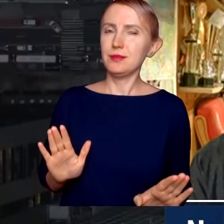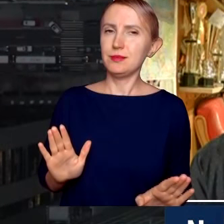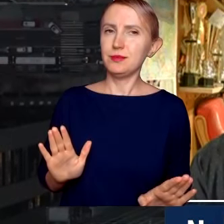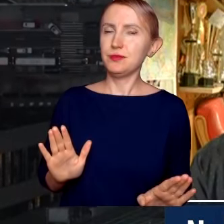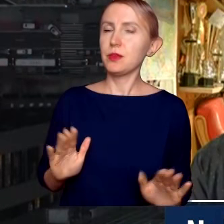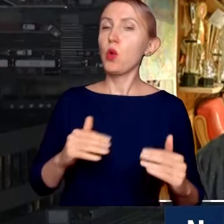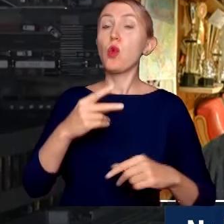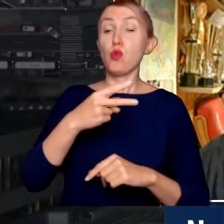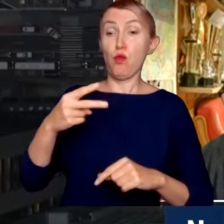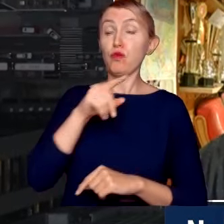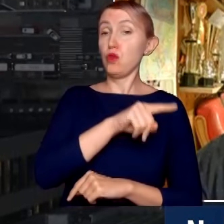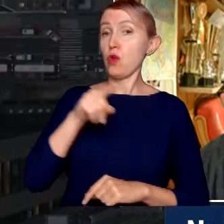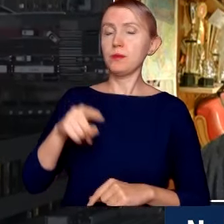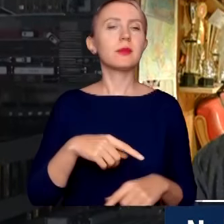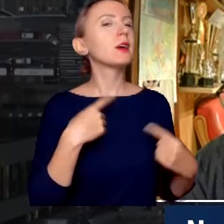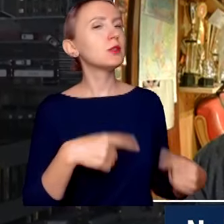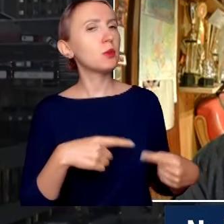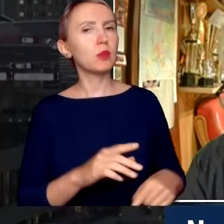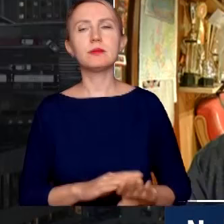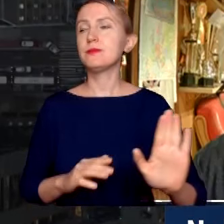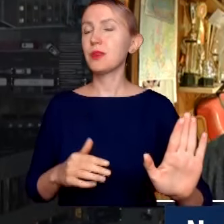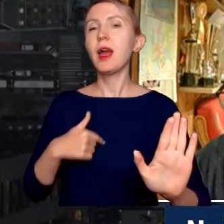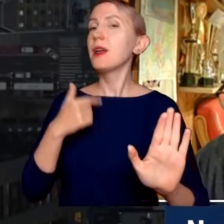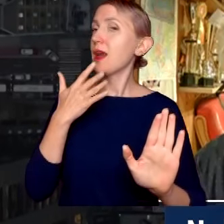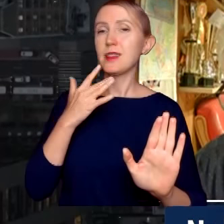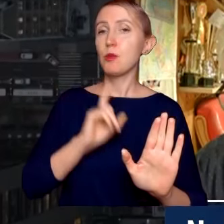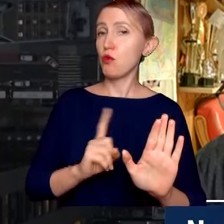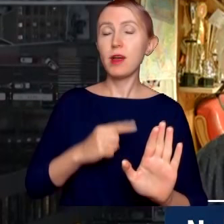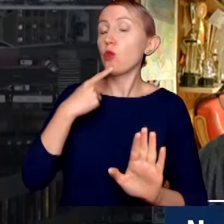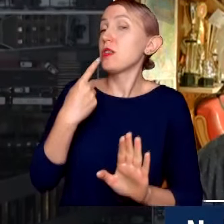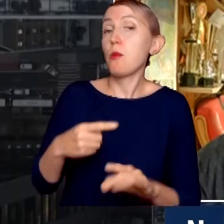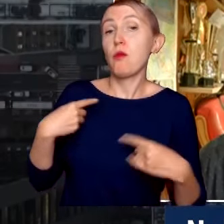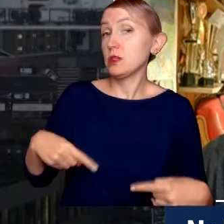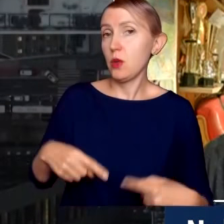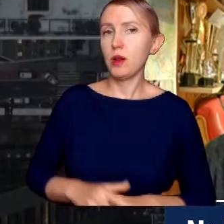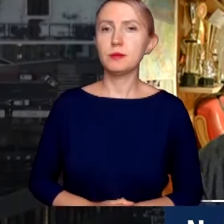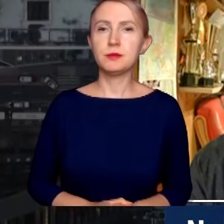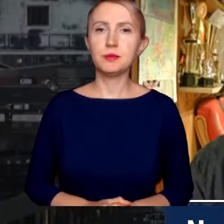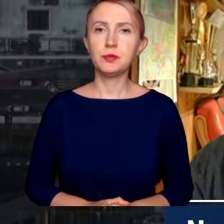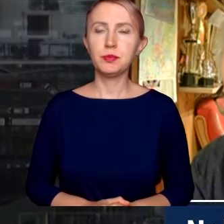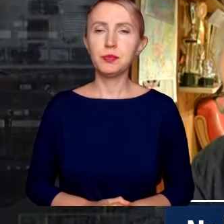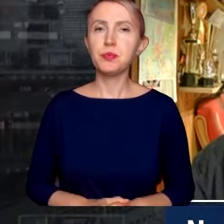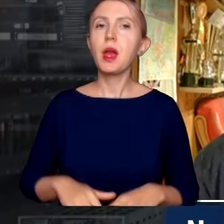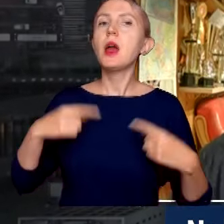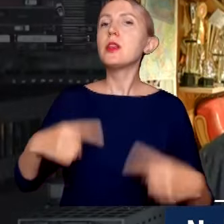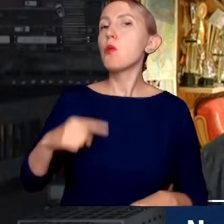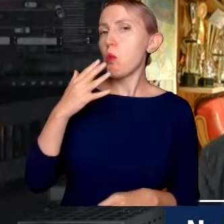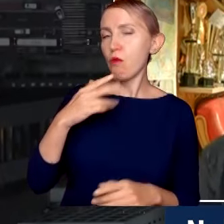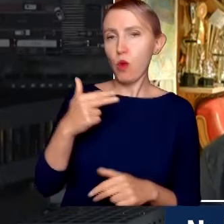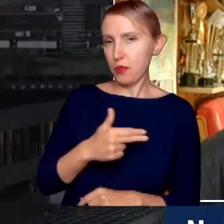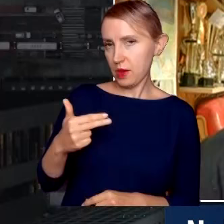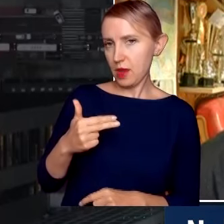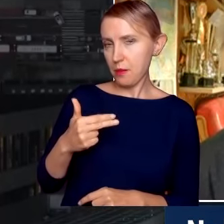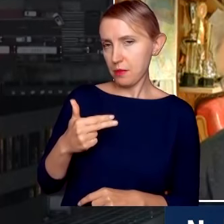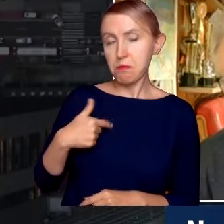nie było, między tym, co pani pan radna, mówi. Nie było ja zamachu, nie twierdzę, bo nie ma u nas cudzoziemców. Nie powiedziałam o tym, że